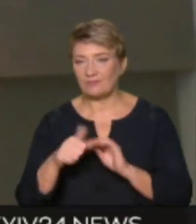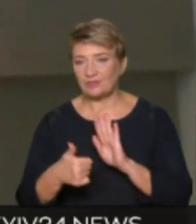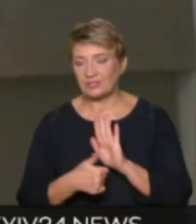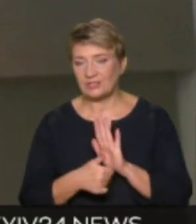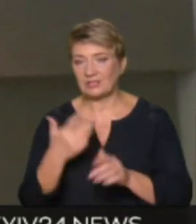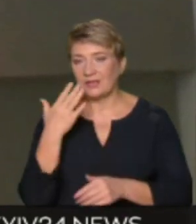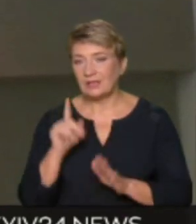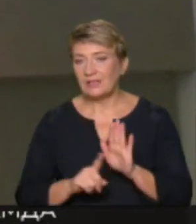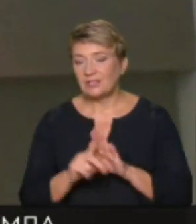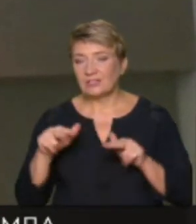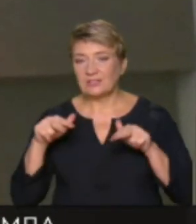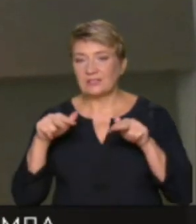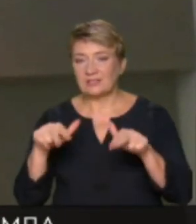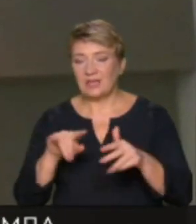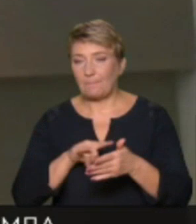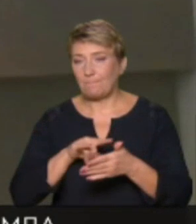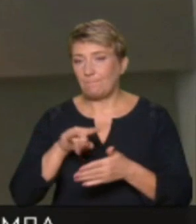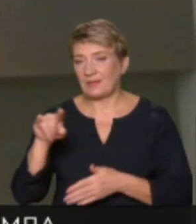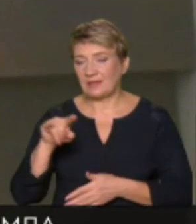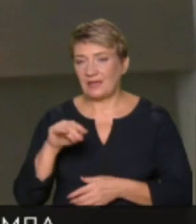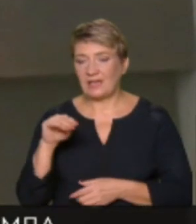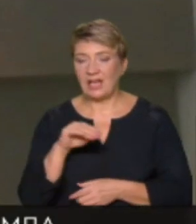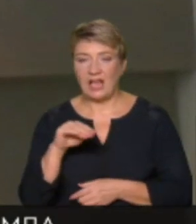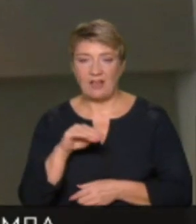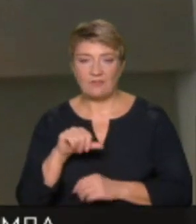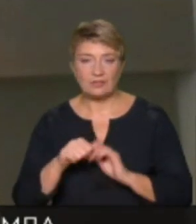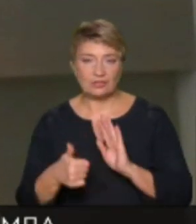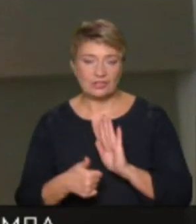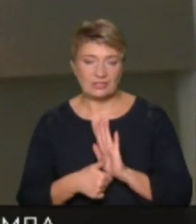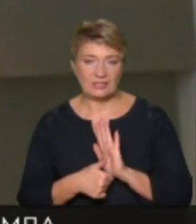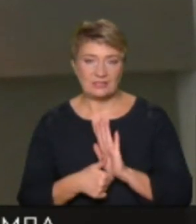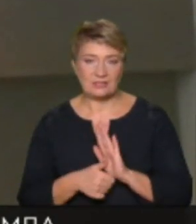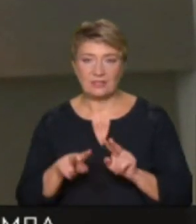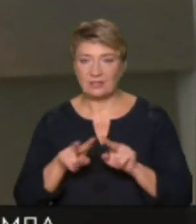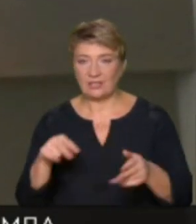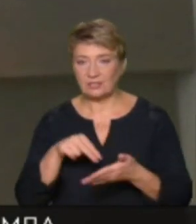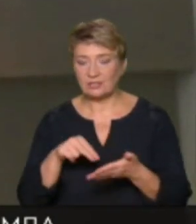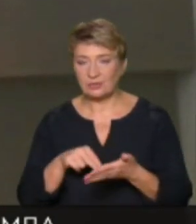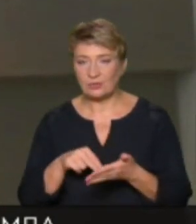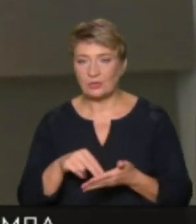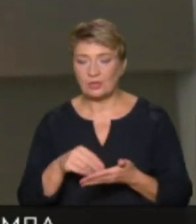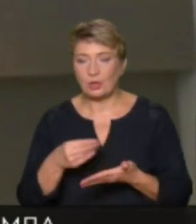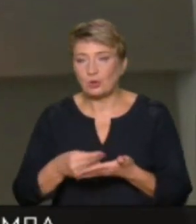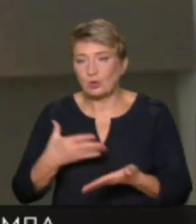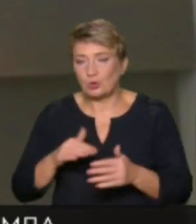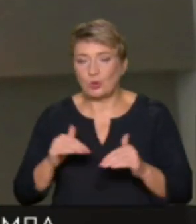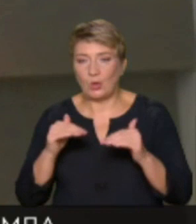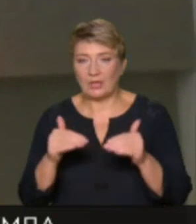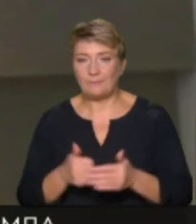волна дронов, подняли F-16. Ну, один взлет эскадрильи самолетов F-16 тоже стоит немало, и далее,